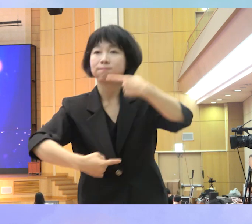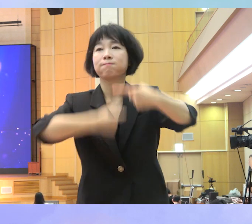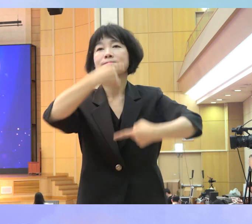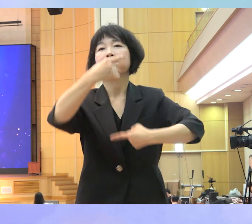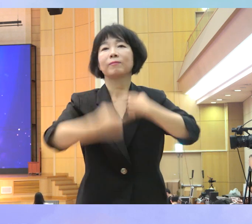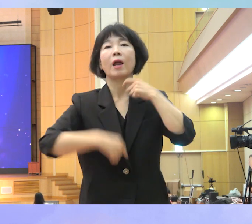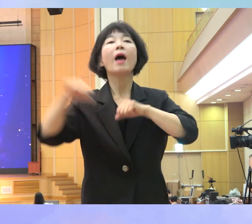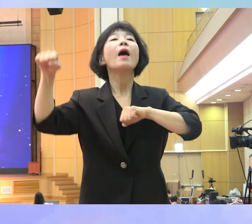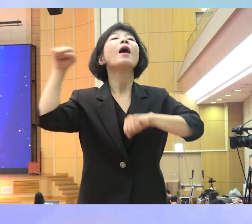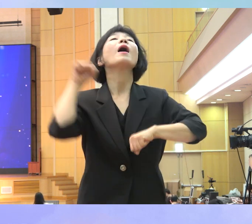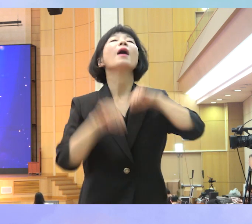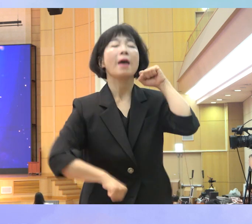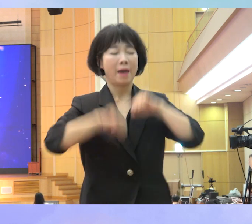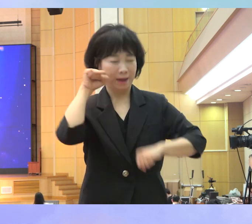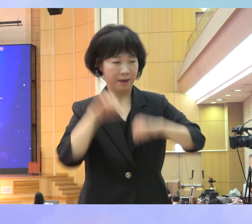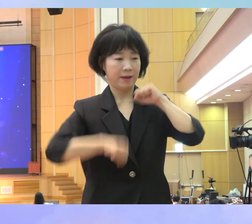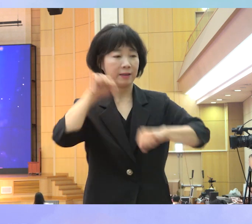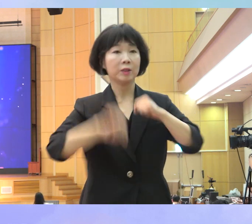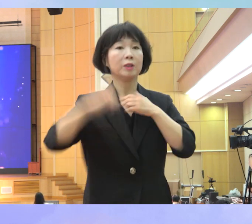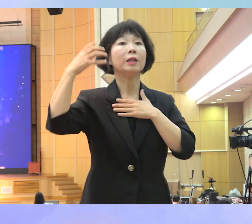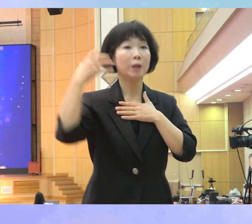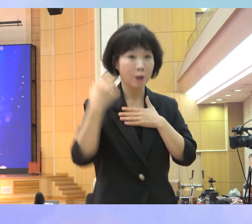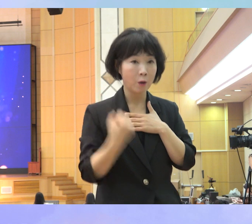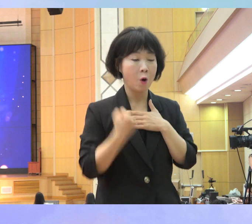인자한 언어